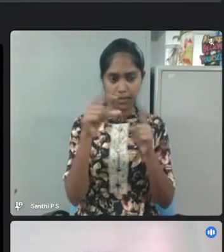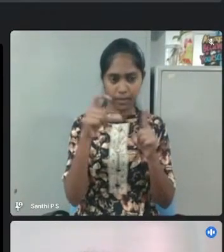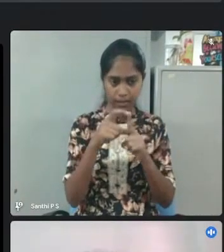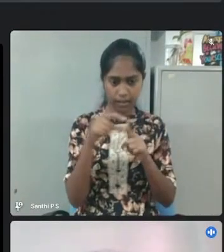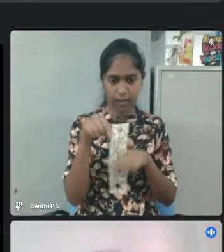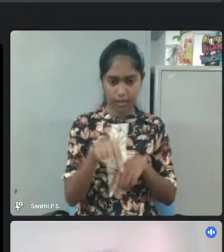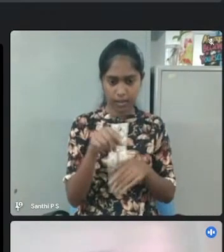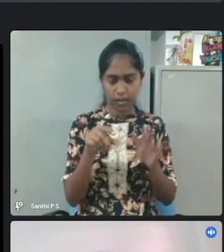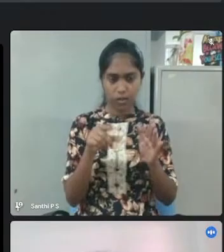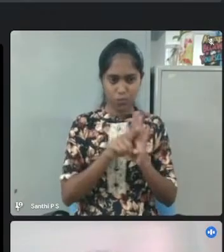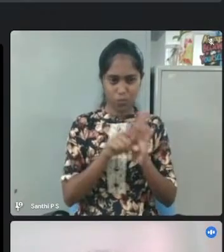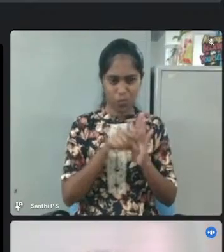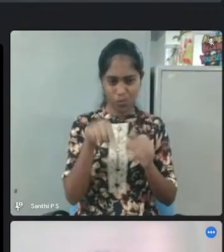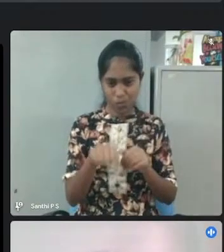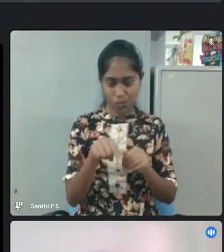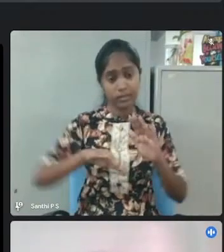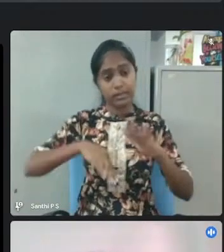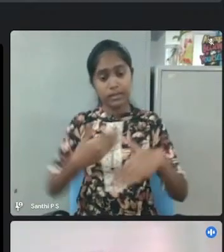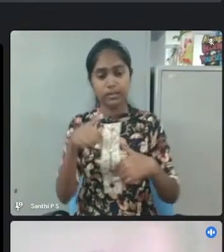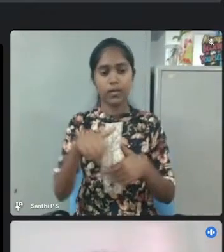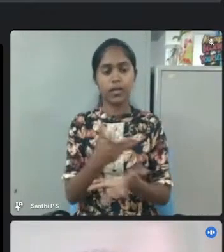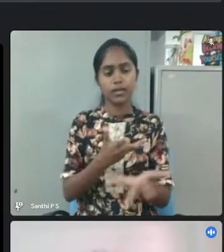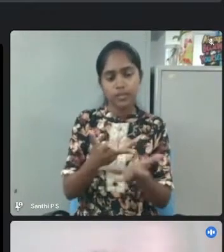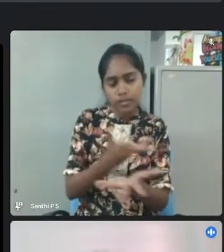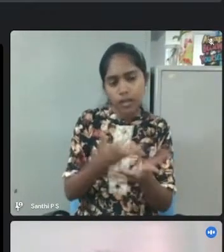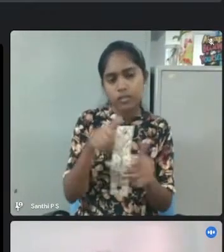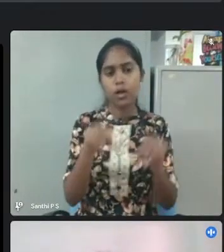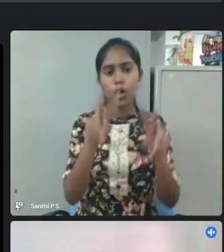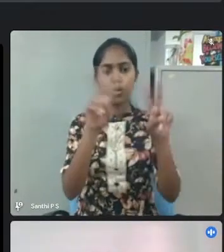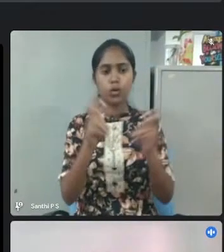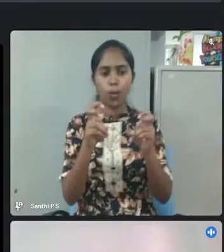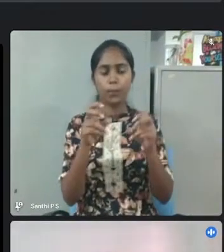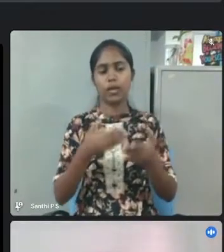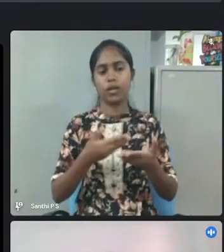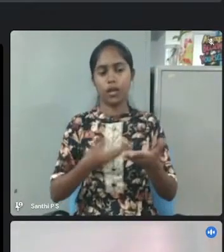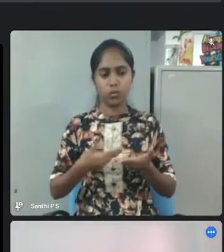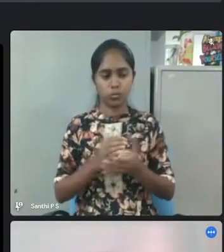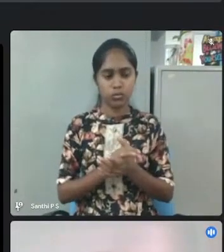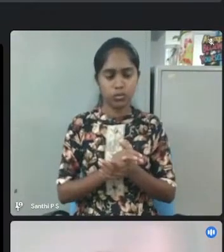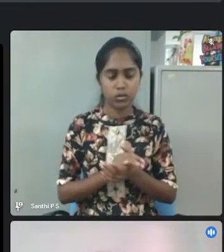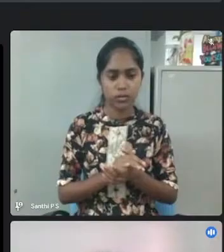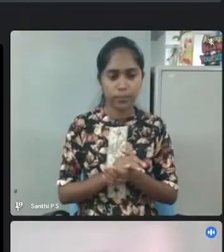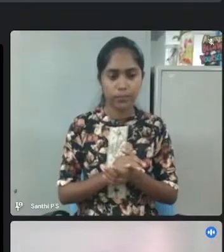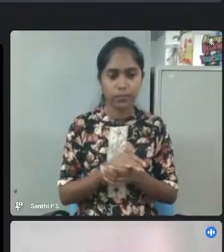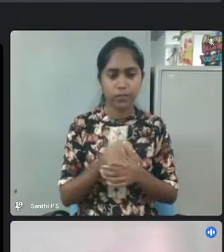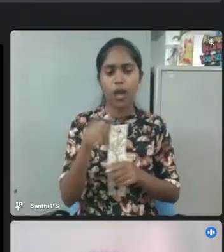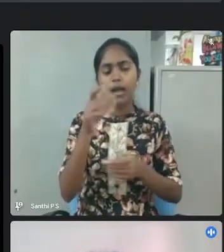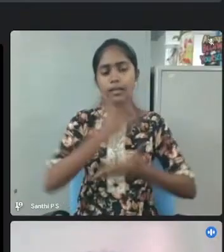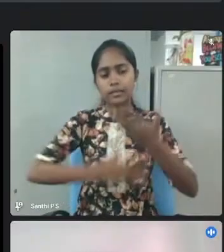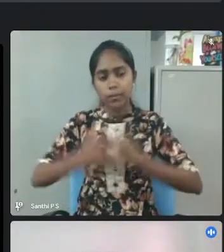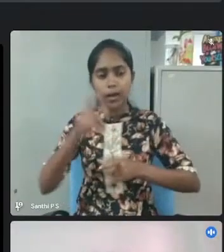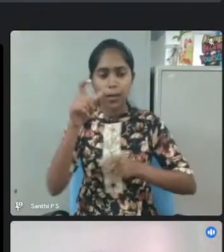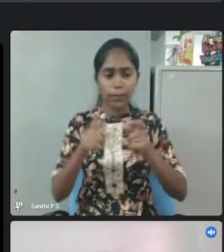നിന്നാണ് ഇങ്ങനെയൊരു ആശയം ഉടലെടുത്തത്. ഇതിൽ വളരെയധികം ഭിന്നശേഷി മേഖലയിൽ ജോലി ചെയ്യുന്നവരുടെ ഇൻവോൾവ്മെന്റോട് കൂടിയിട്ടാണ്